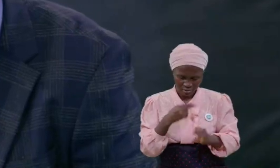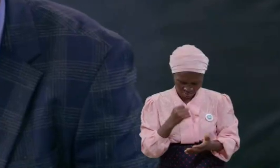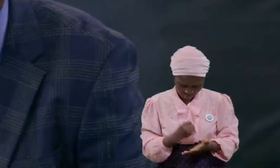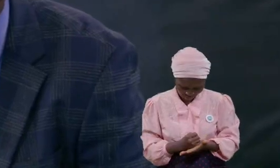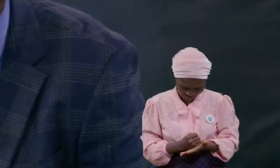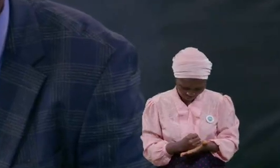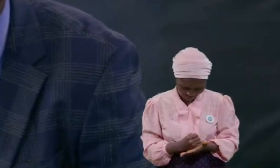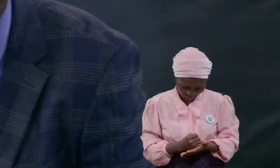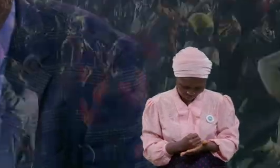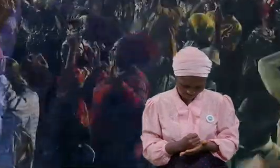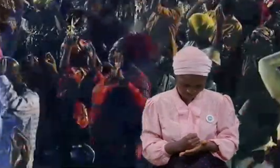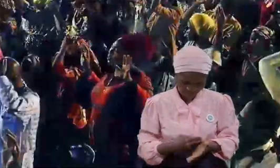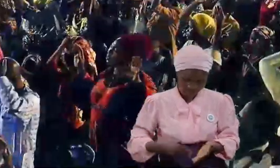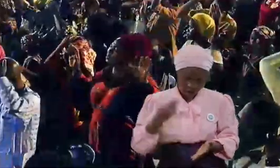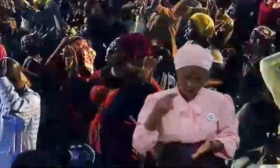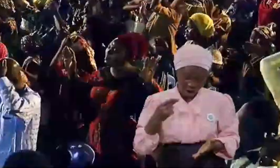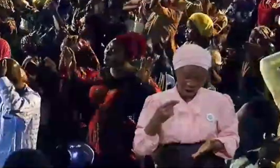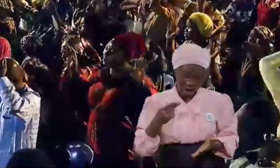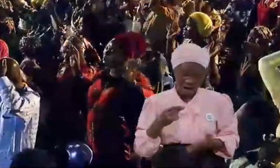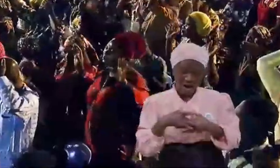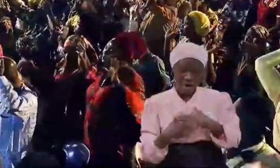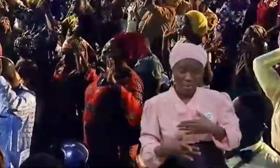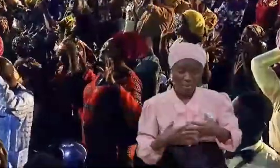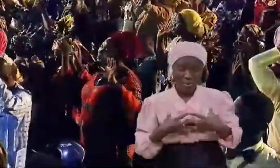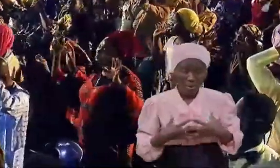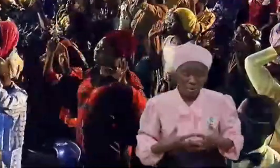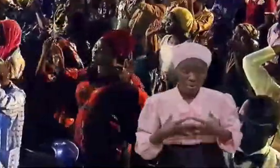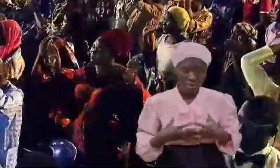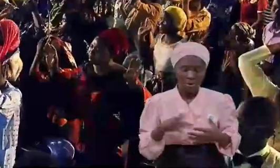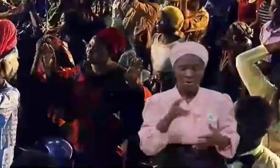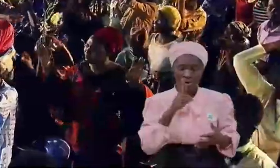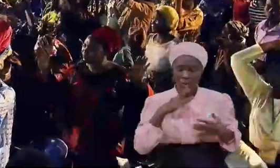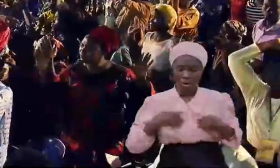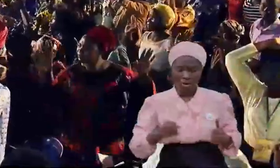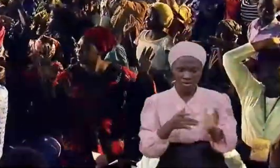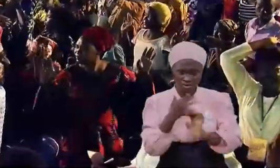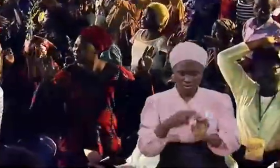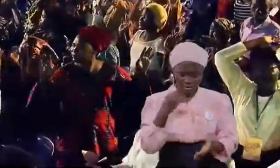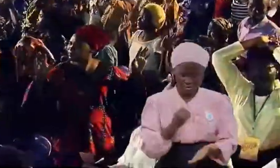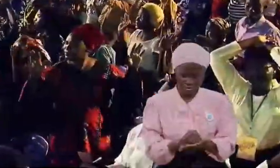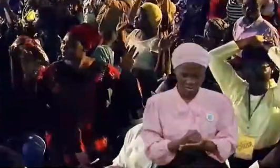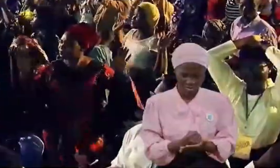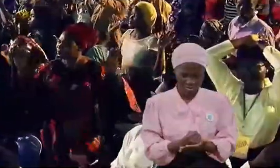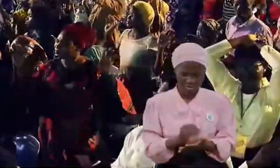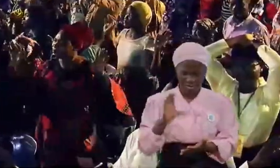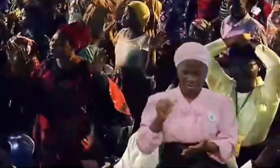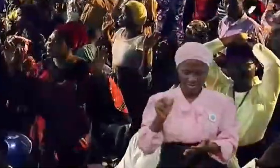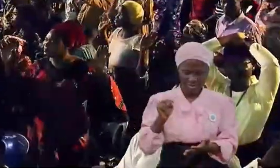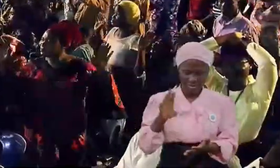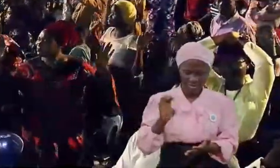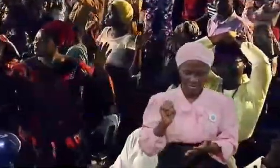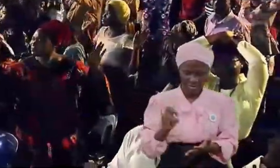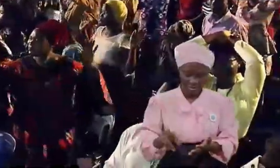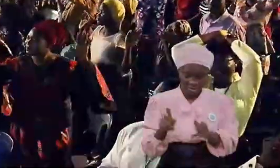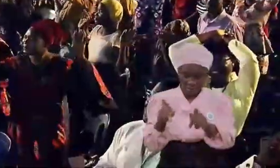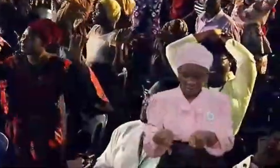Tension artérielle, vous êtes guéris au nom de Jésus. Cancer là-bas, cancéreux. Le Seigneur dit que